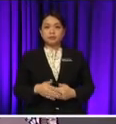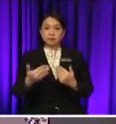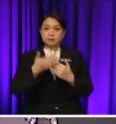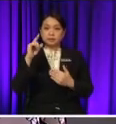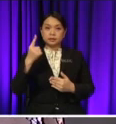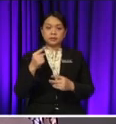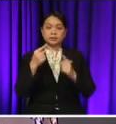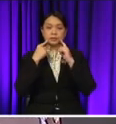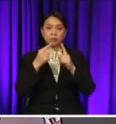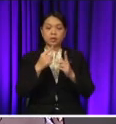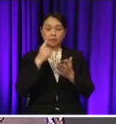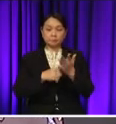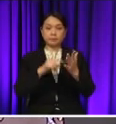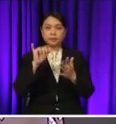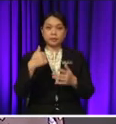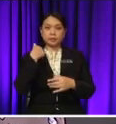tahu